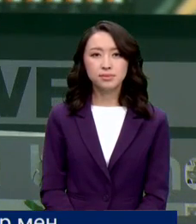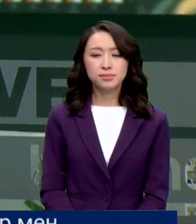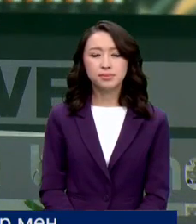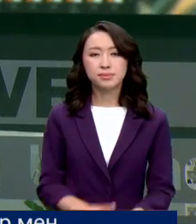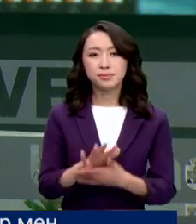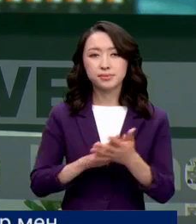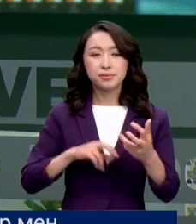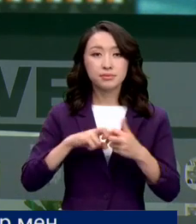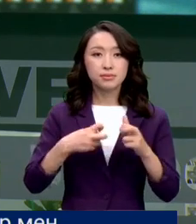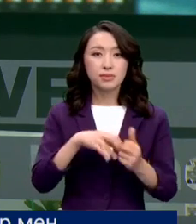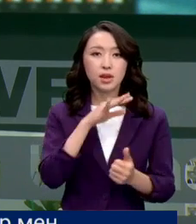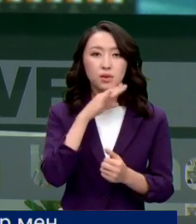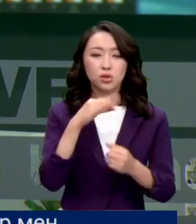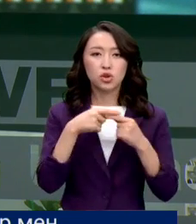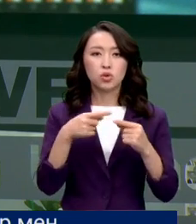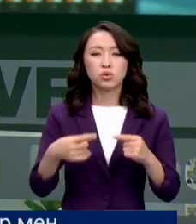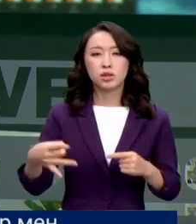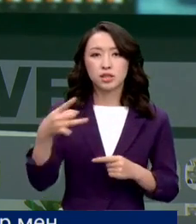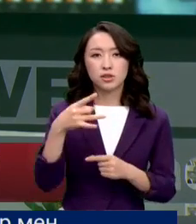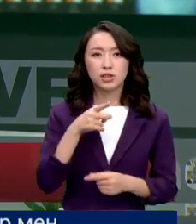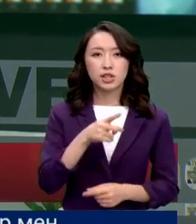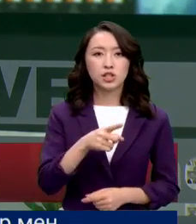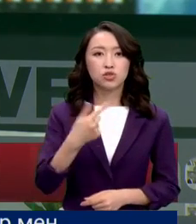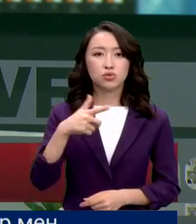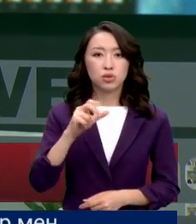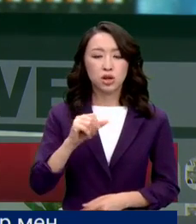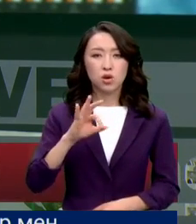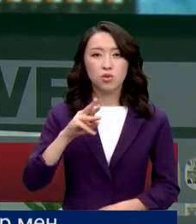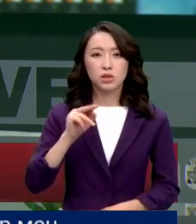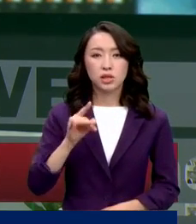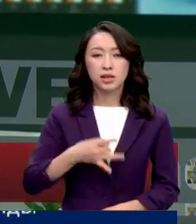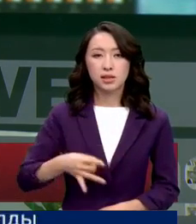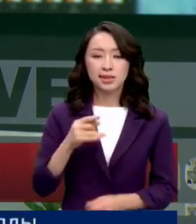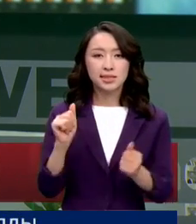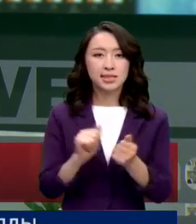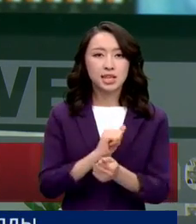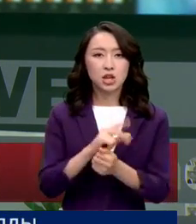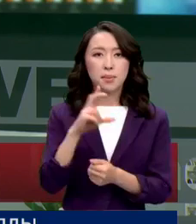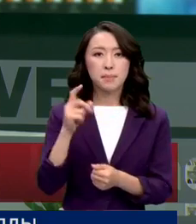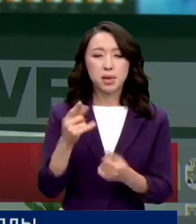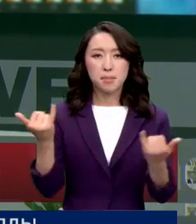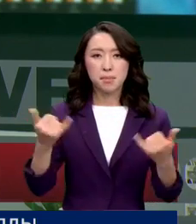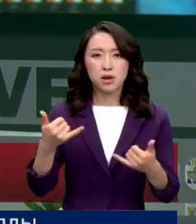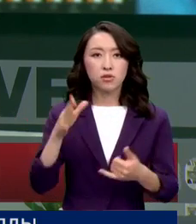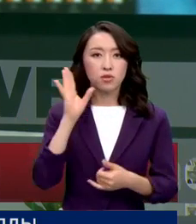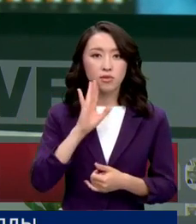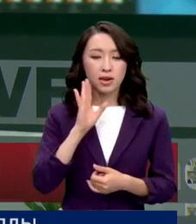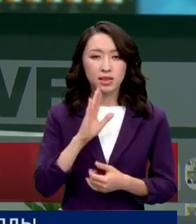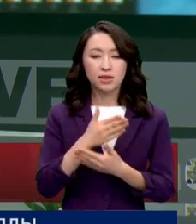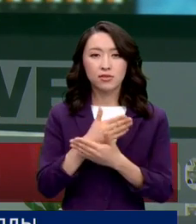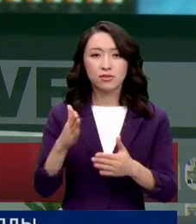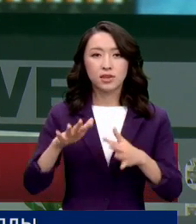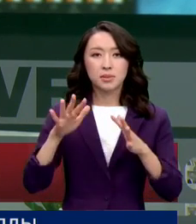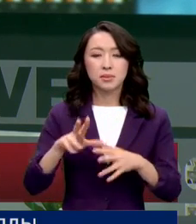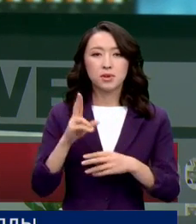Продолжим. Проблем хватает и в других регионах страны. Тысячи гектаров в Отрарском районе засыхают без поливной воды. Дихкане,